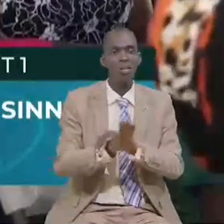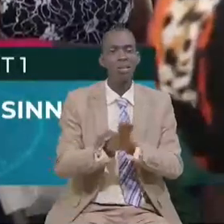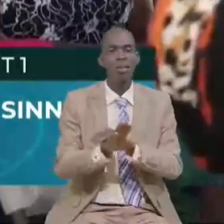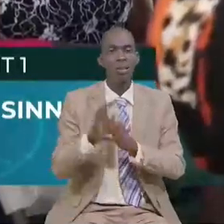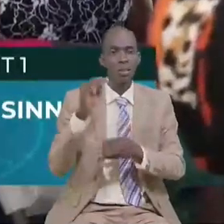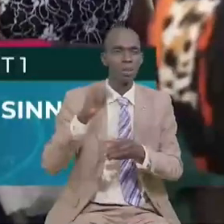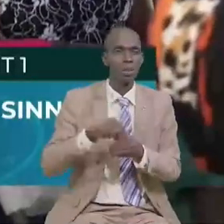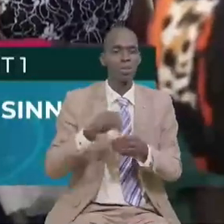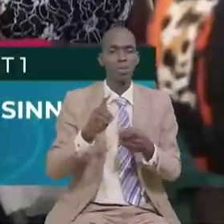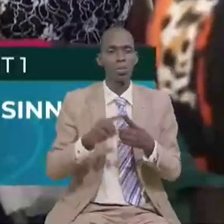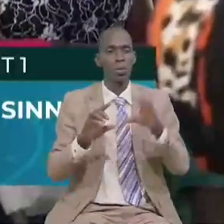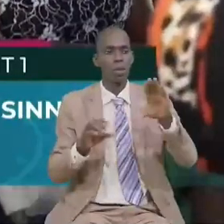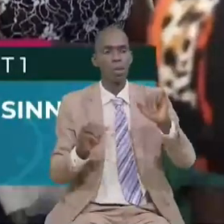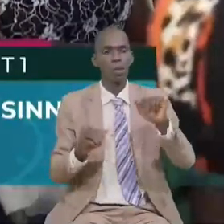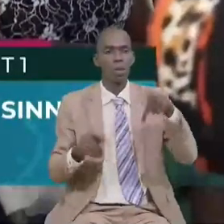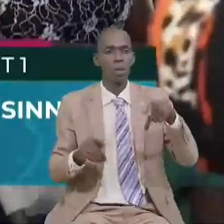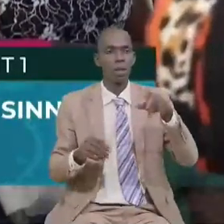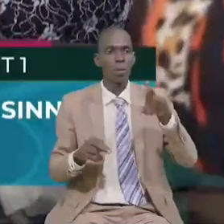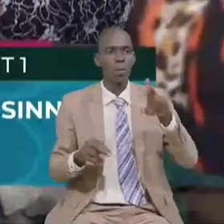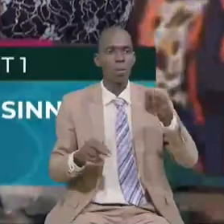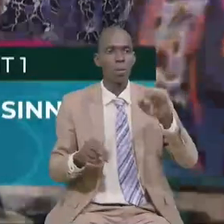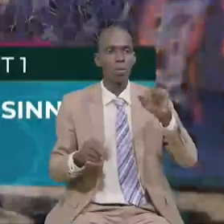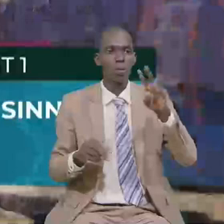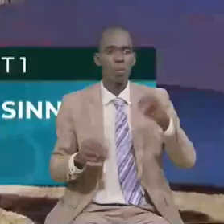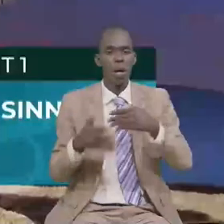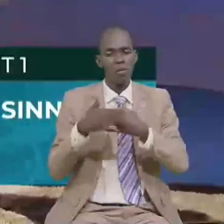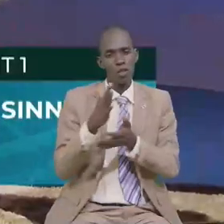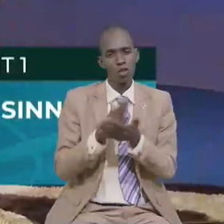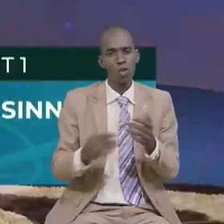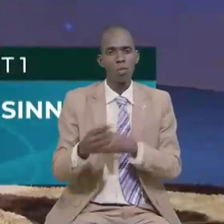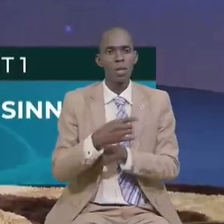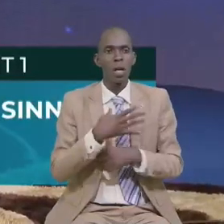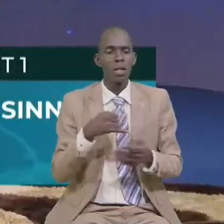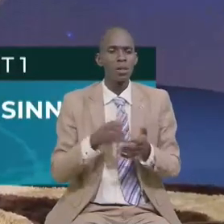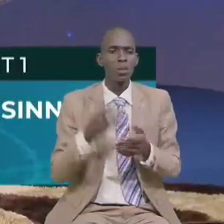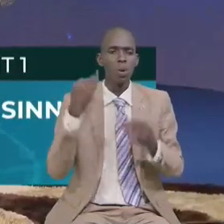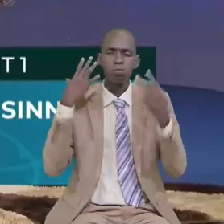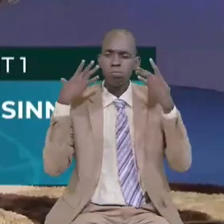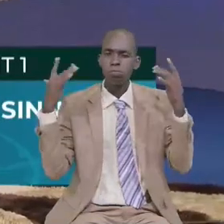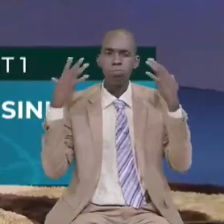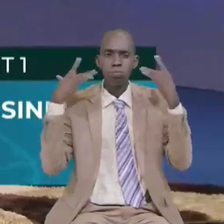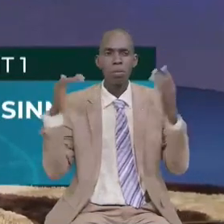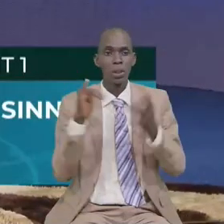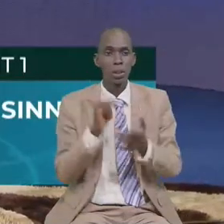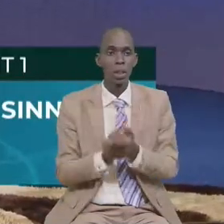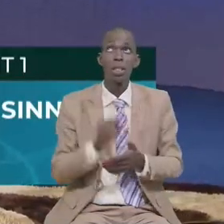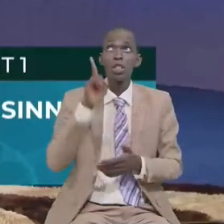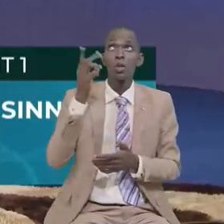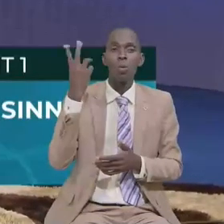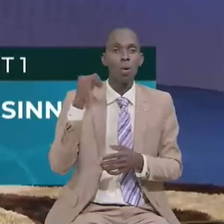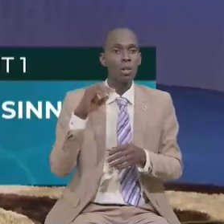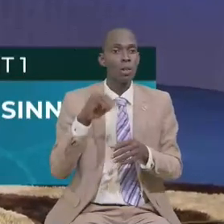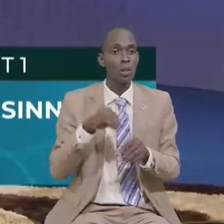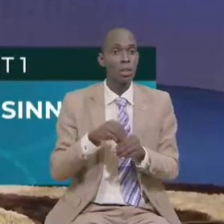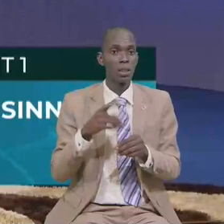Quelques jours après, Jésus revint à Capernaüm. On apprit qu'il